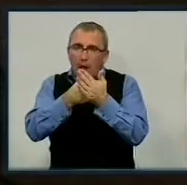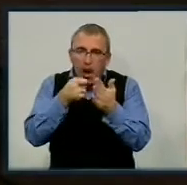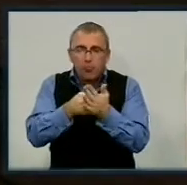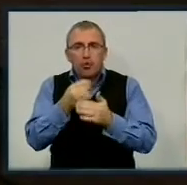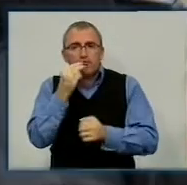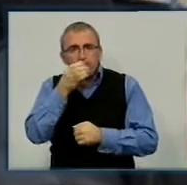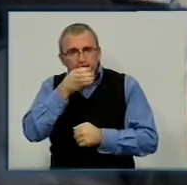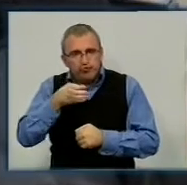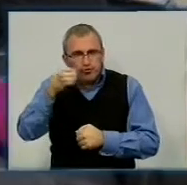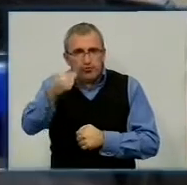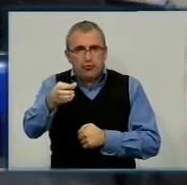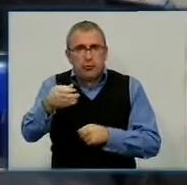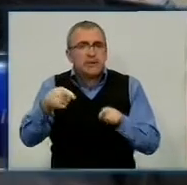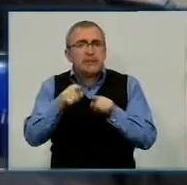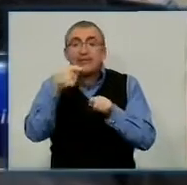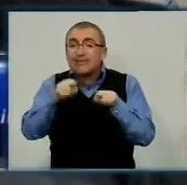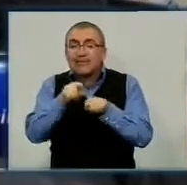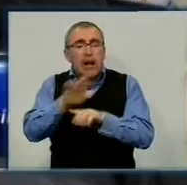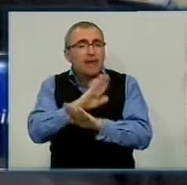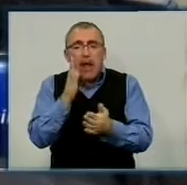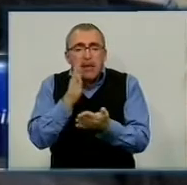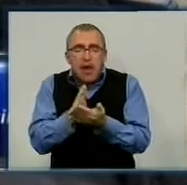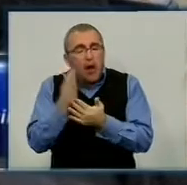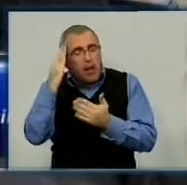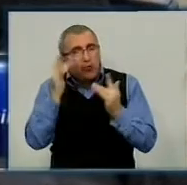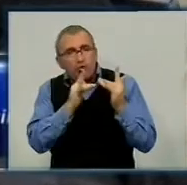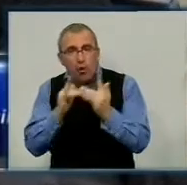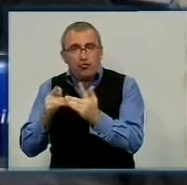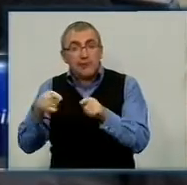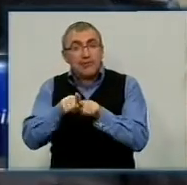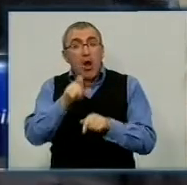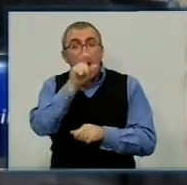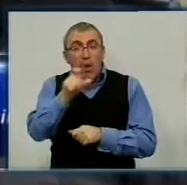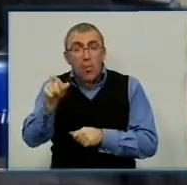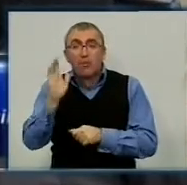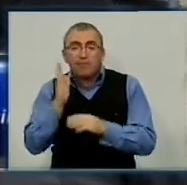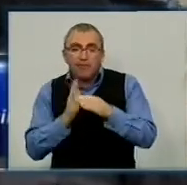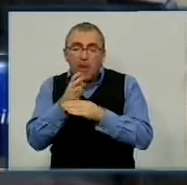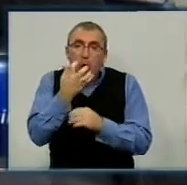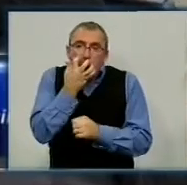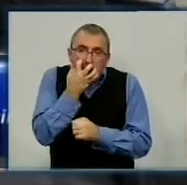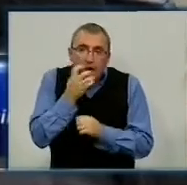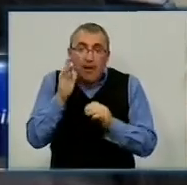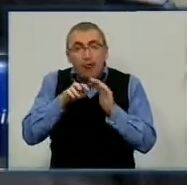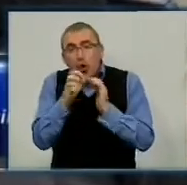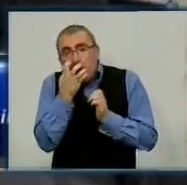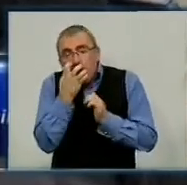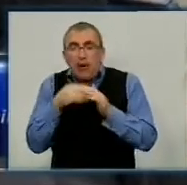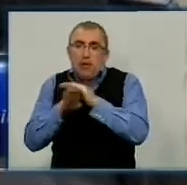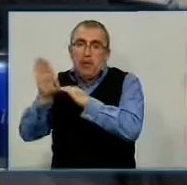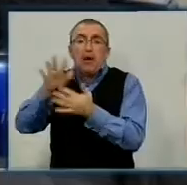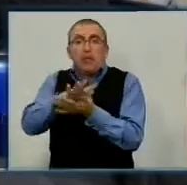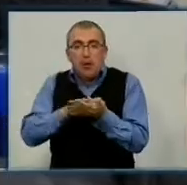теплим чаєм це не є начлех це люди для того щоби зігрітися і піти далі тут немає